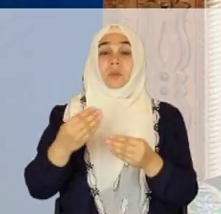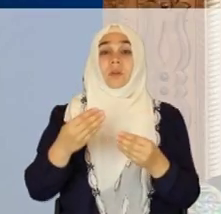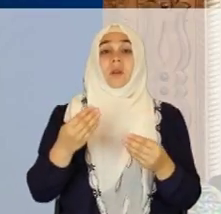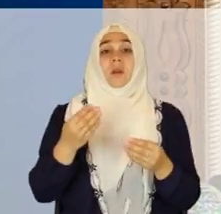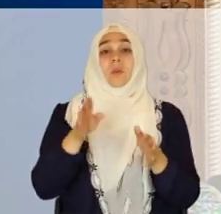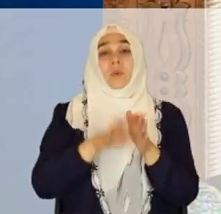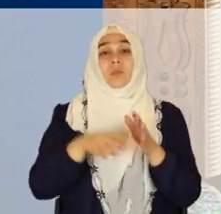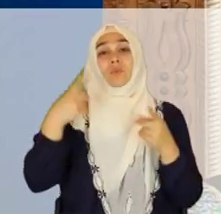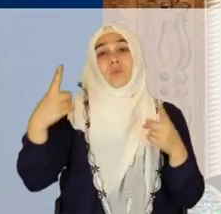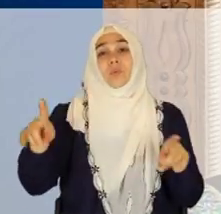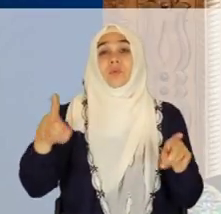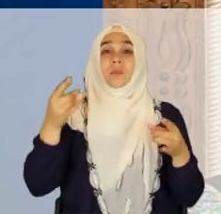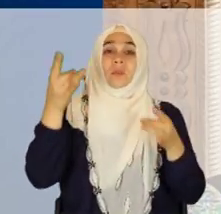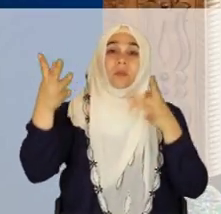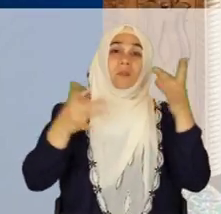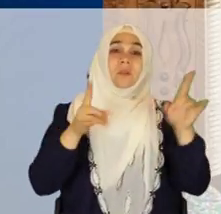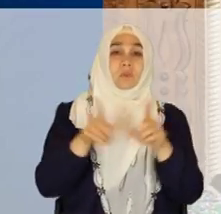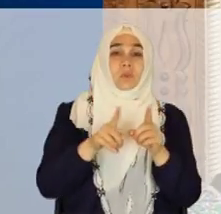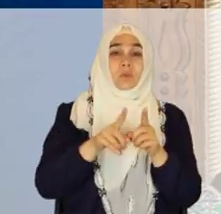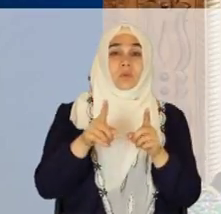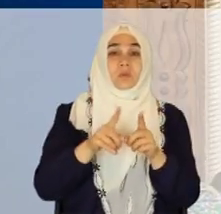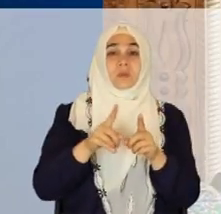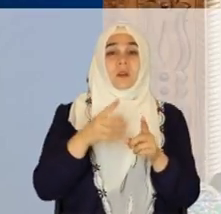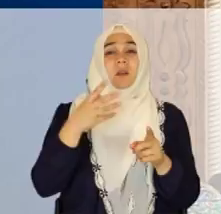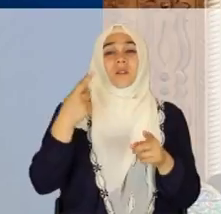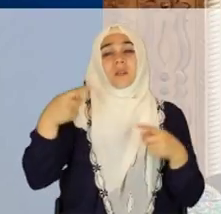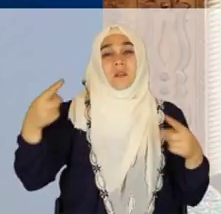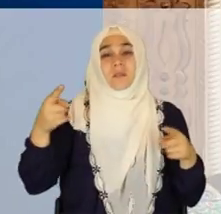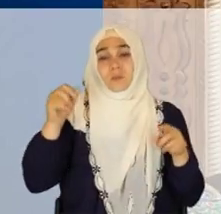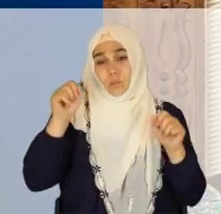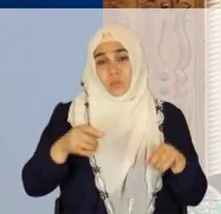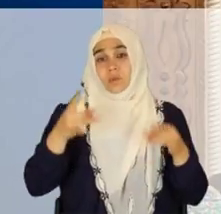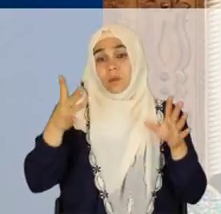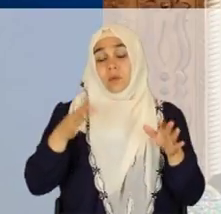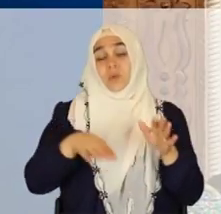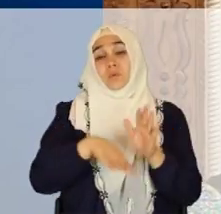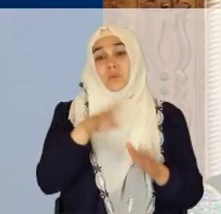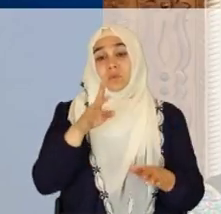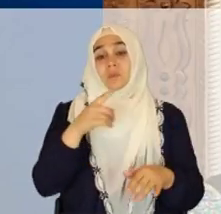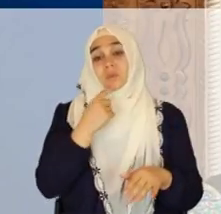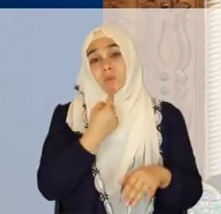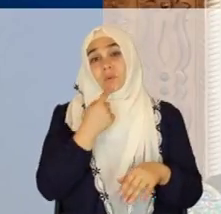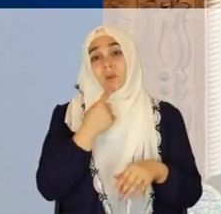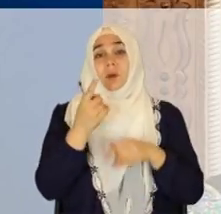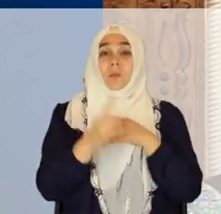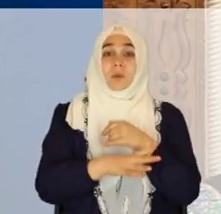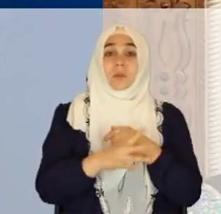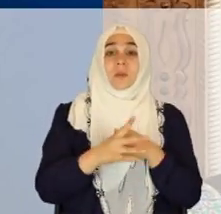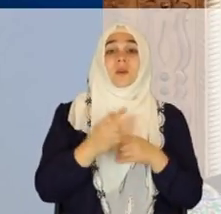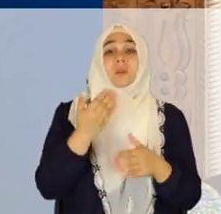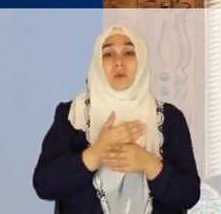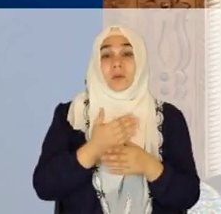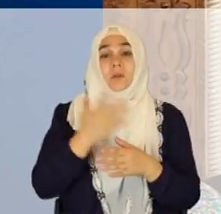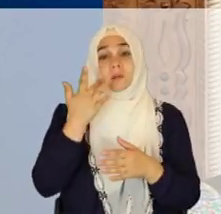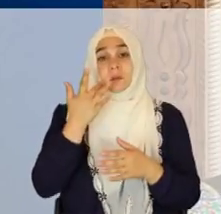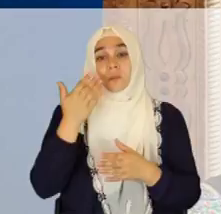Behuda har xil sarflardan, bid'at, xurofat, yana nimalargadir sarflashdan o'sha beva bechoralarni